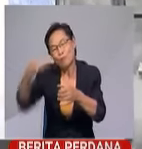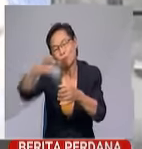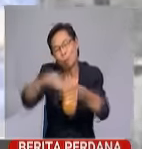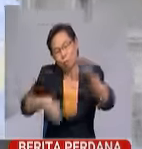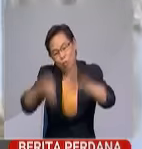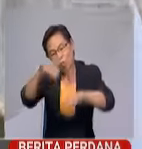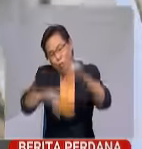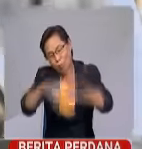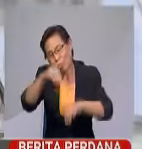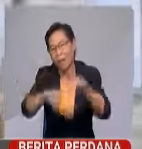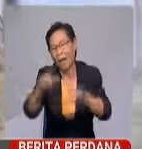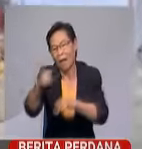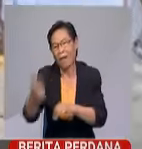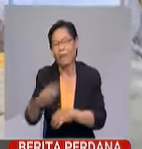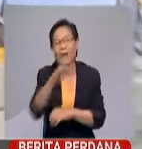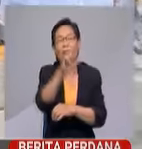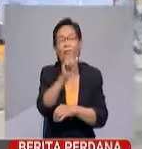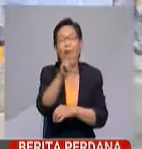RTN.